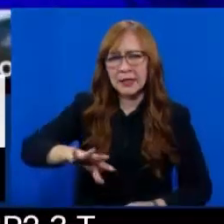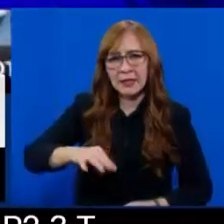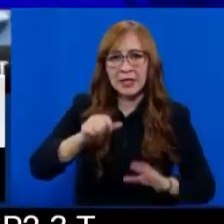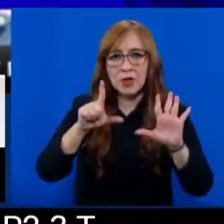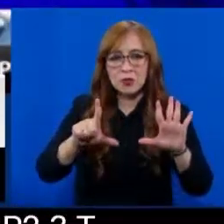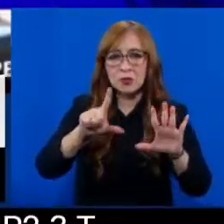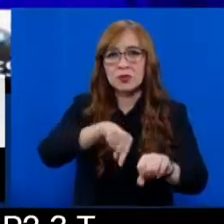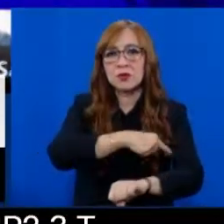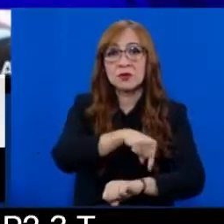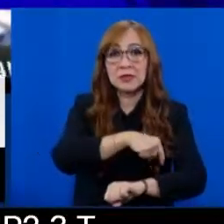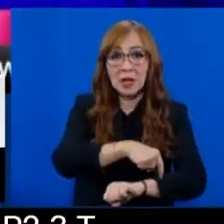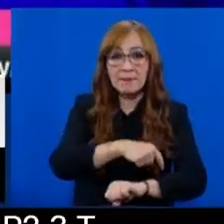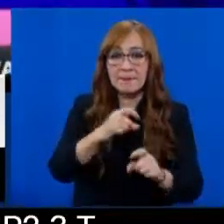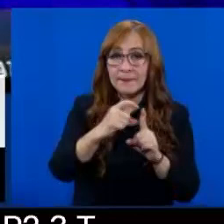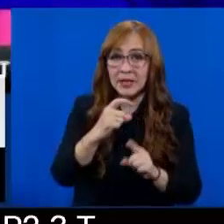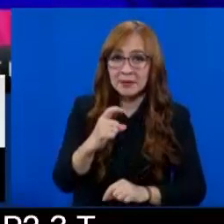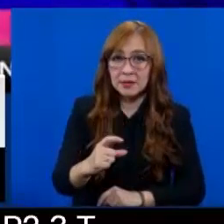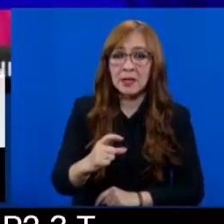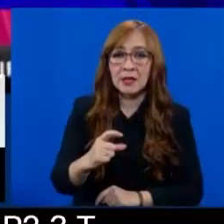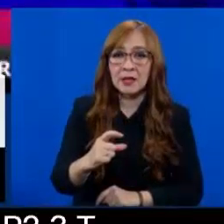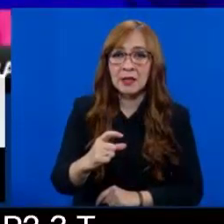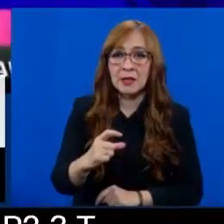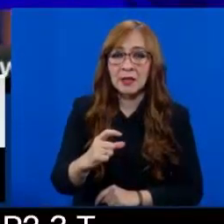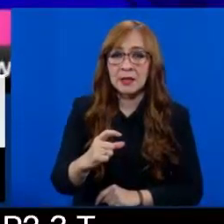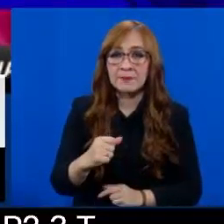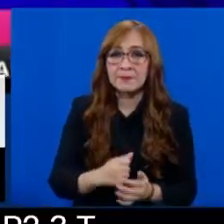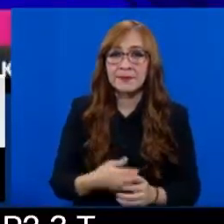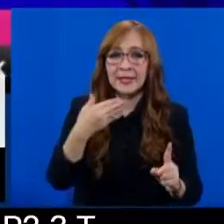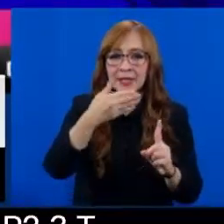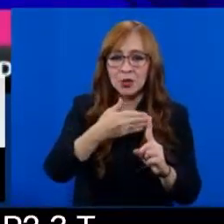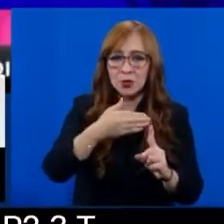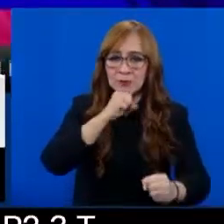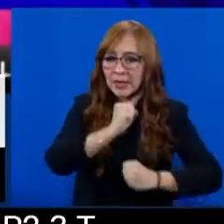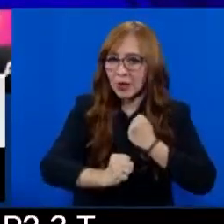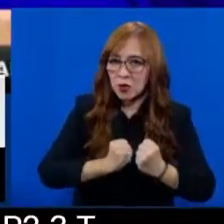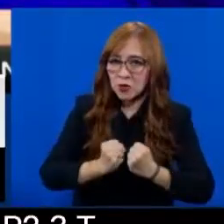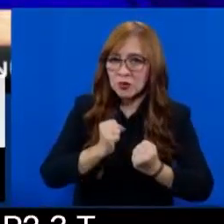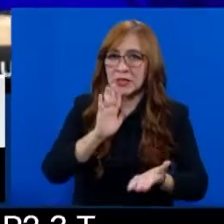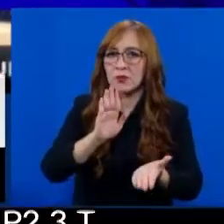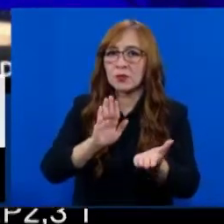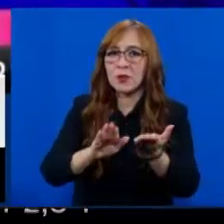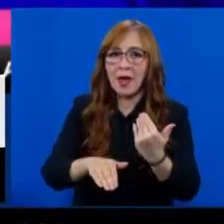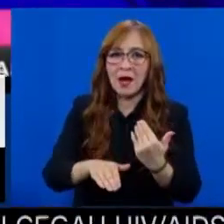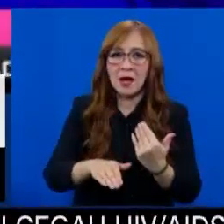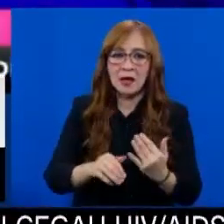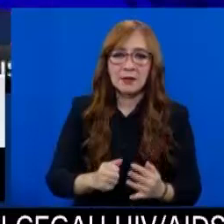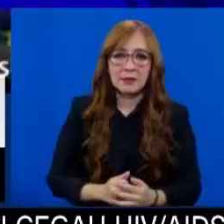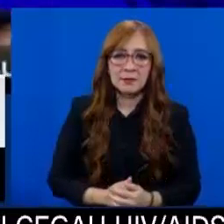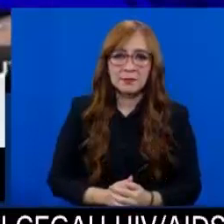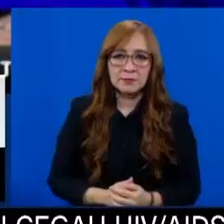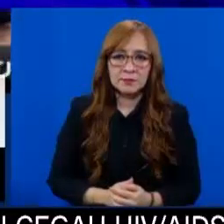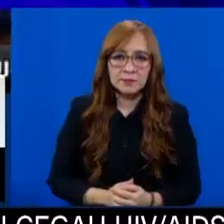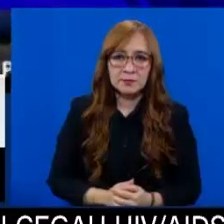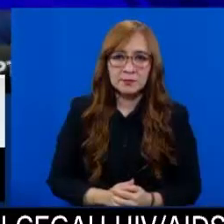selama tujuh jam Putri Chandrawati ini terlihat mengikuti reka adegan di dua tempat kejadian perkara tersebut. Kalau kita